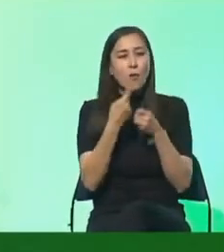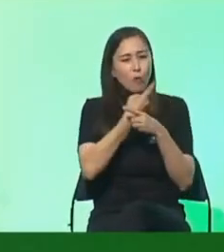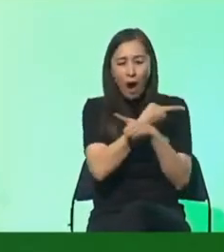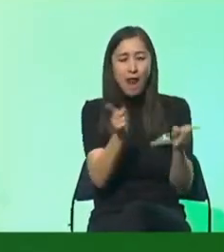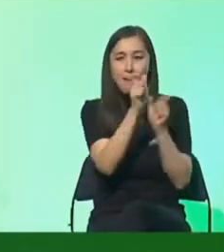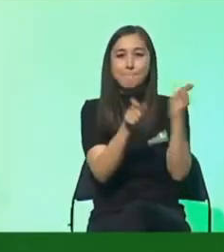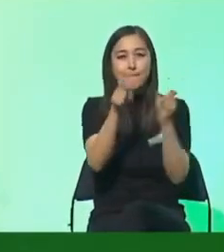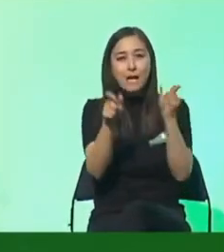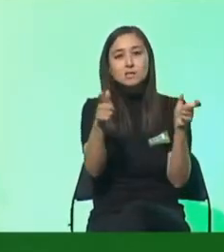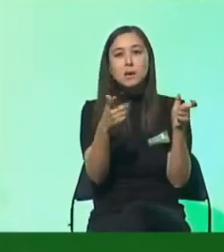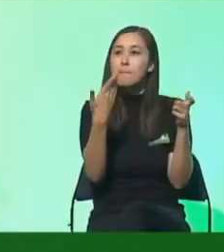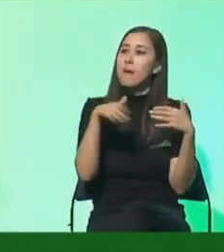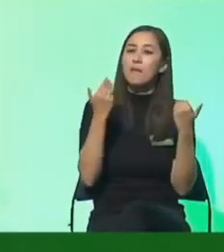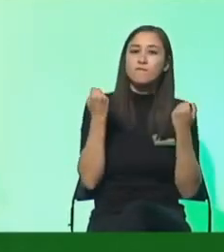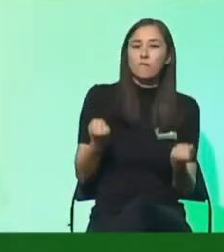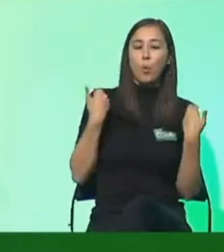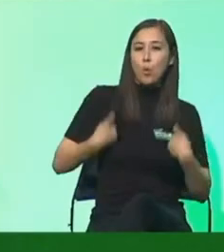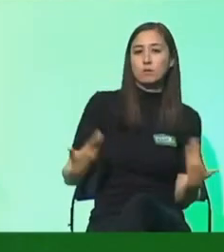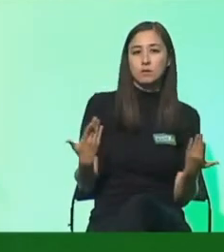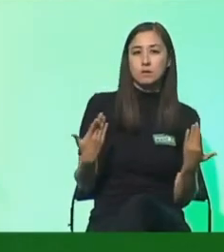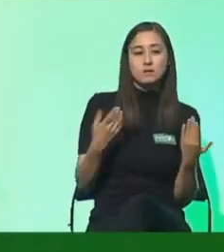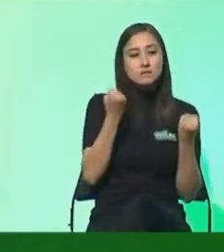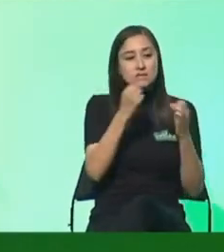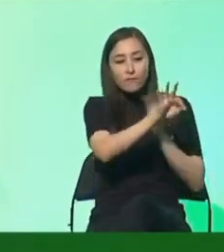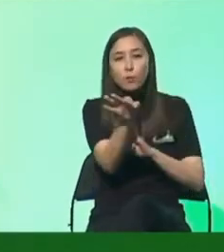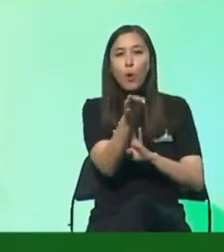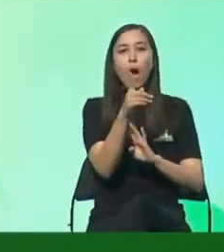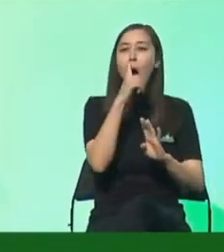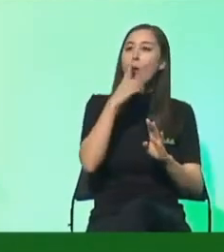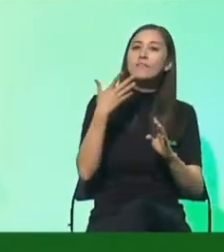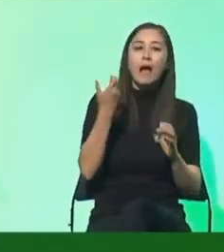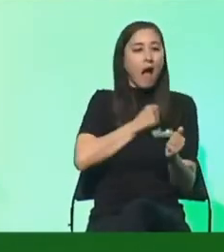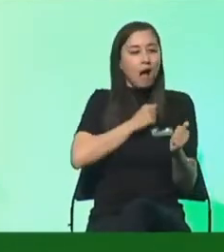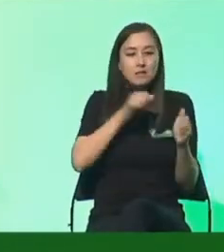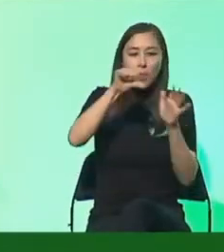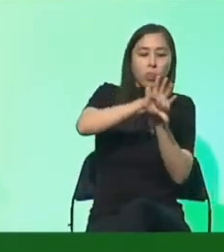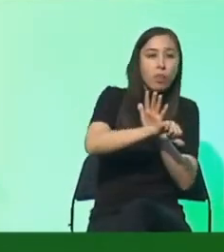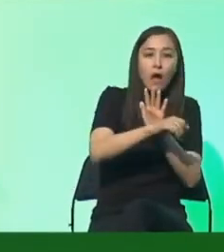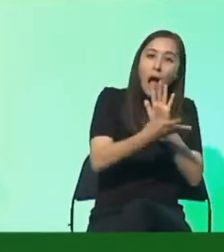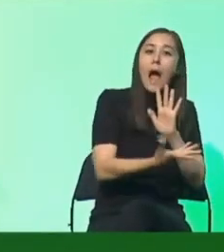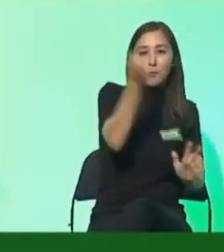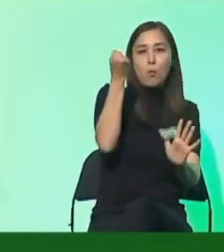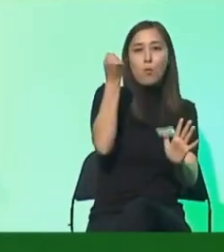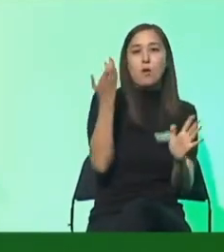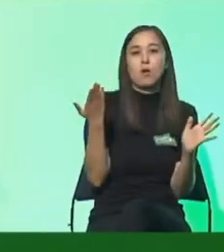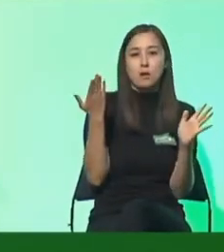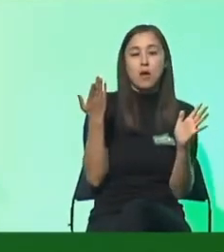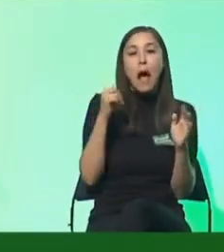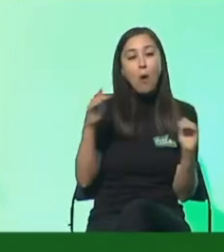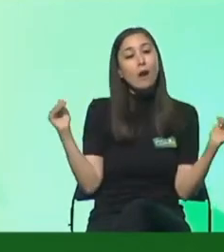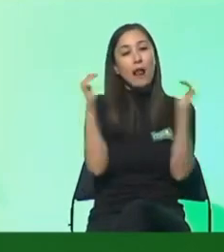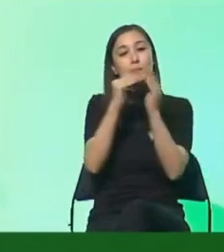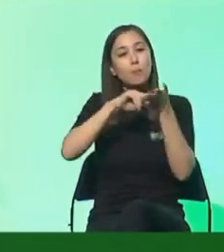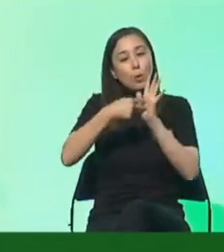Menschen ein Leben in Würde sicherstellt und ihnen die Angst vor dem Abstieg ins Nichts nimmt. Und ja, auch für gleichberechtigte